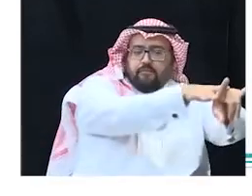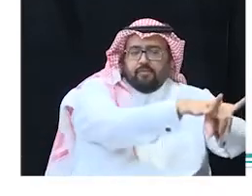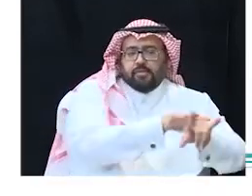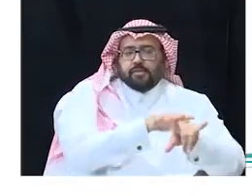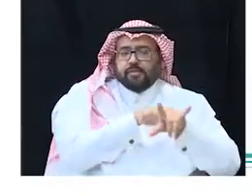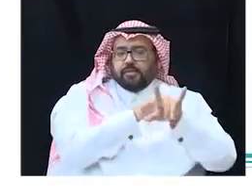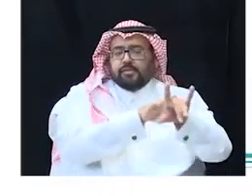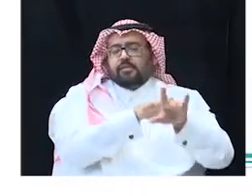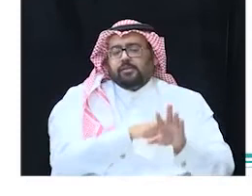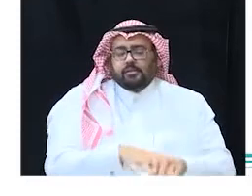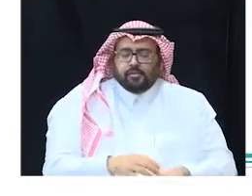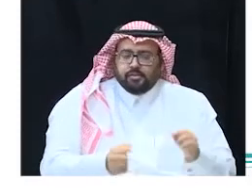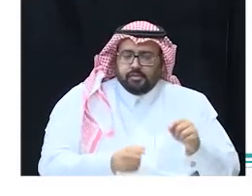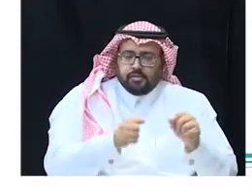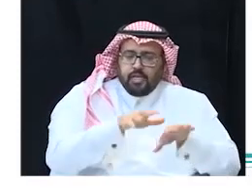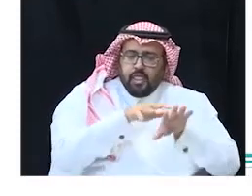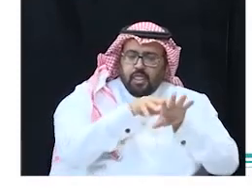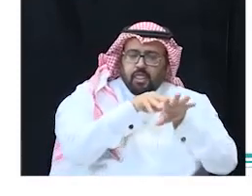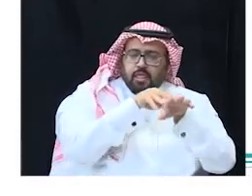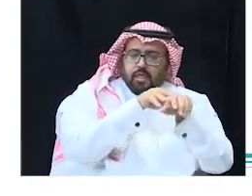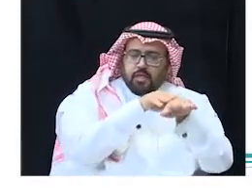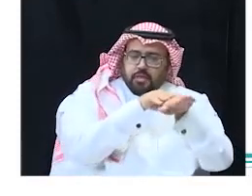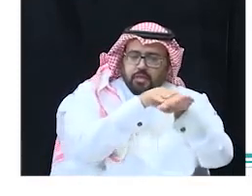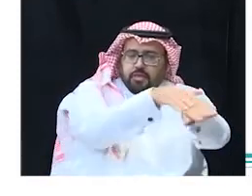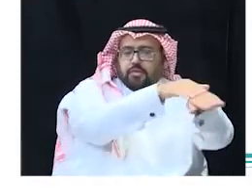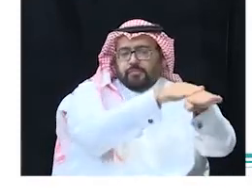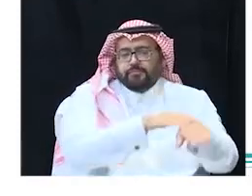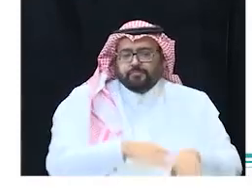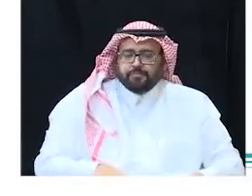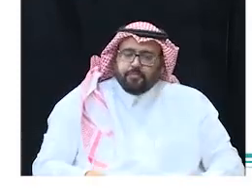ممتازين، قوة الدفع.